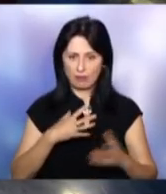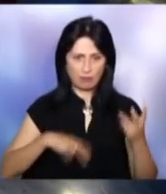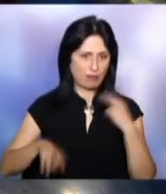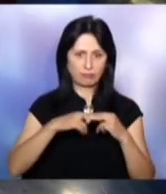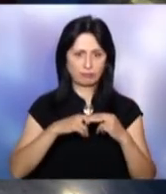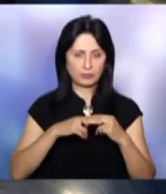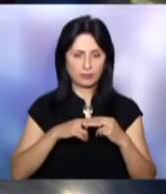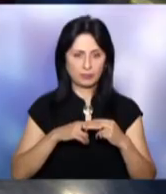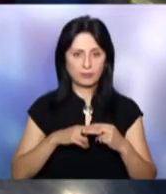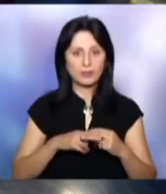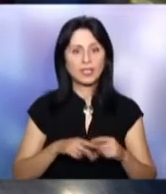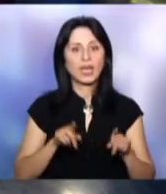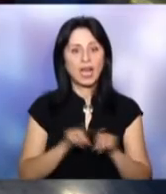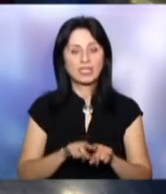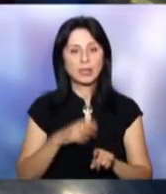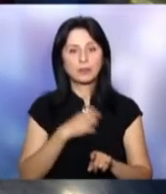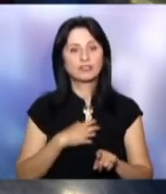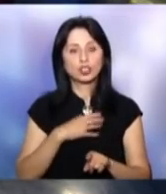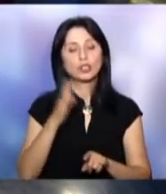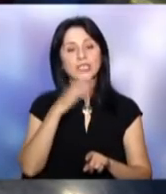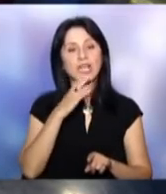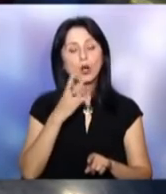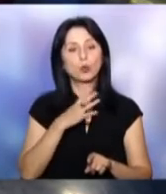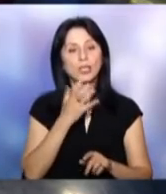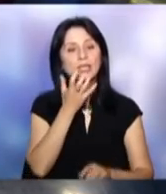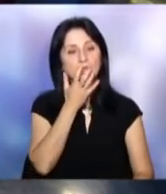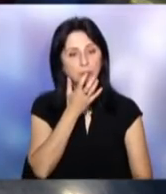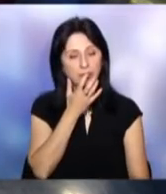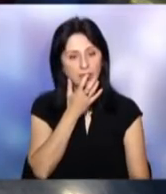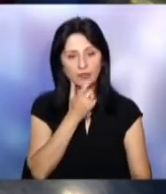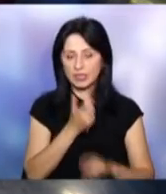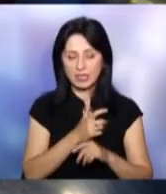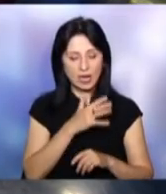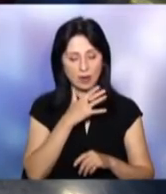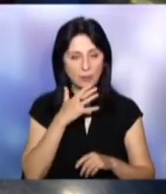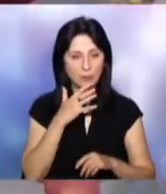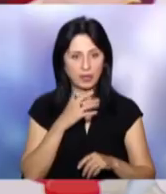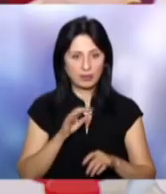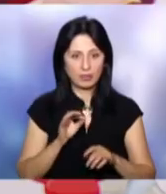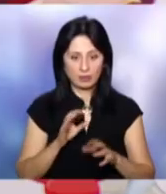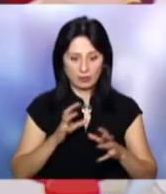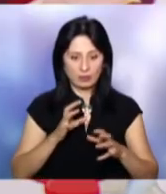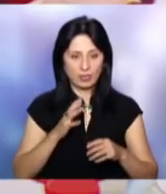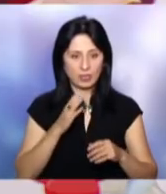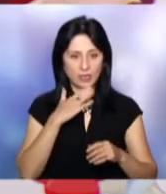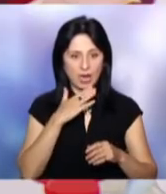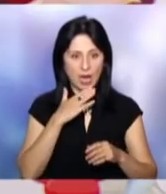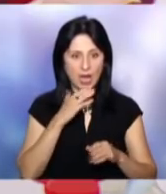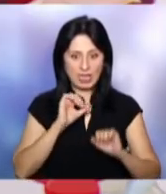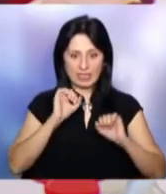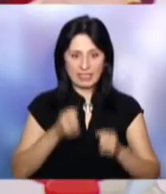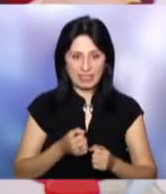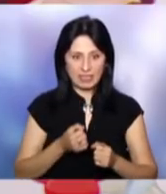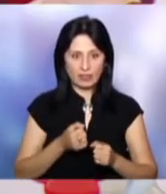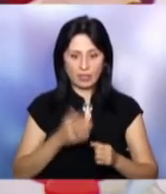არის ფიზიკის კანონი. ასევე მნიშვნელოვანია, რომ წყალი იყოს თბილი, იმიტომ რომ ძალიან ბევრი გამაღიზი ანებელი ერთა წყალი, ვთქვათ, ის რომ